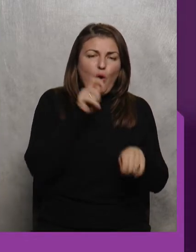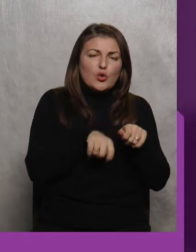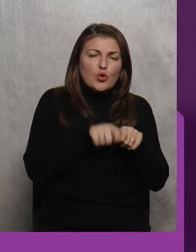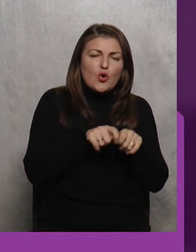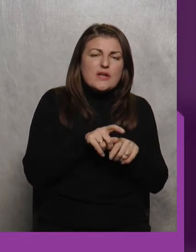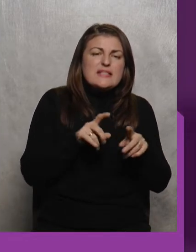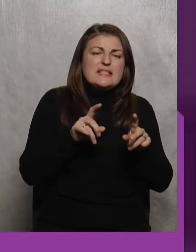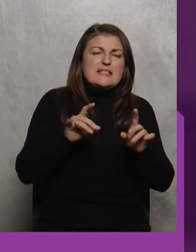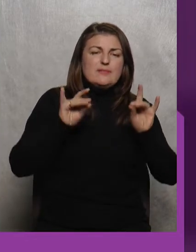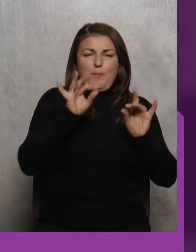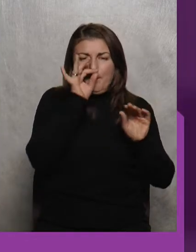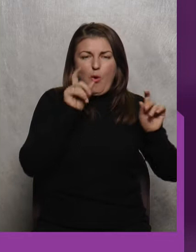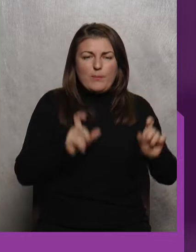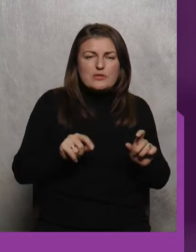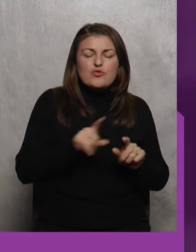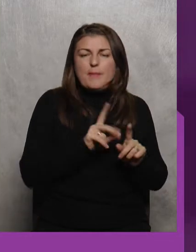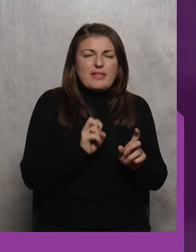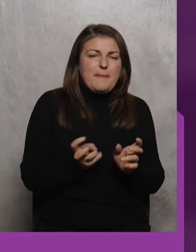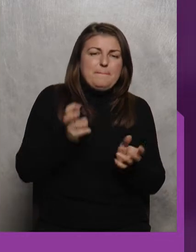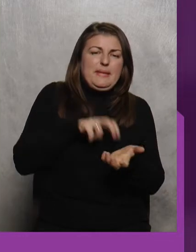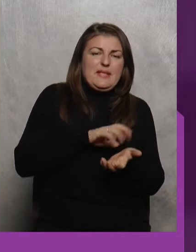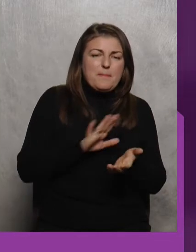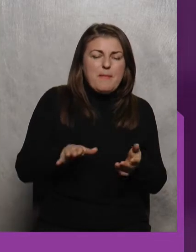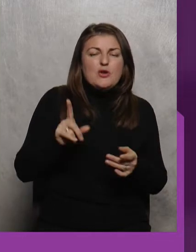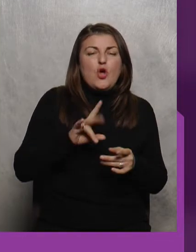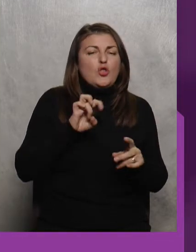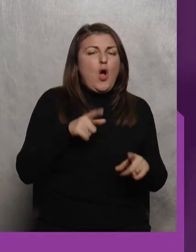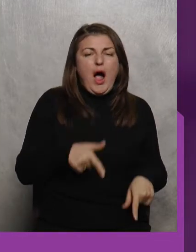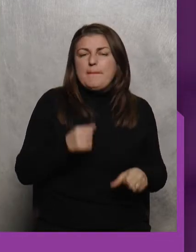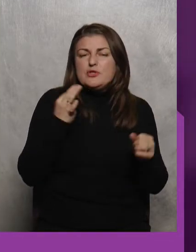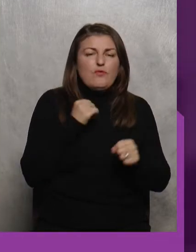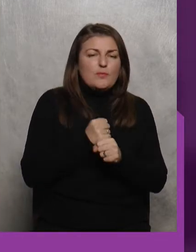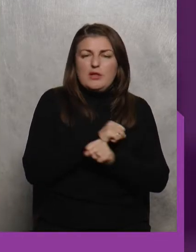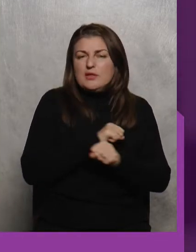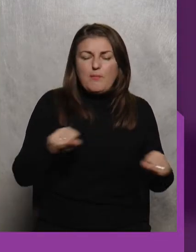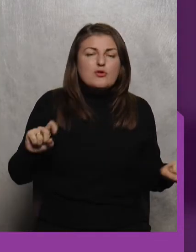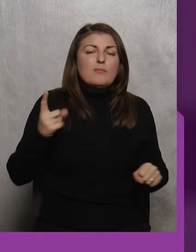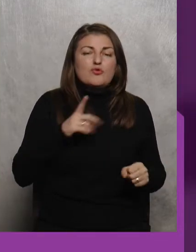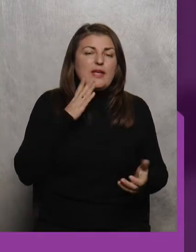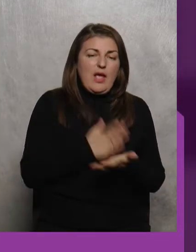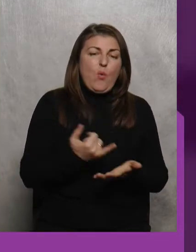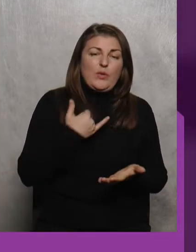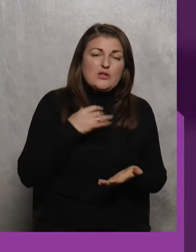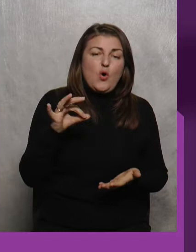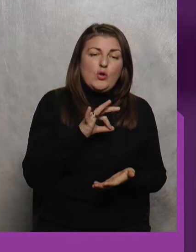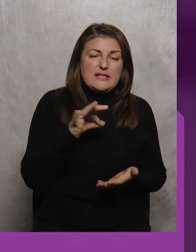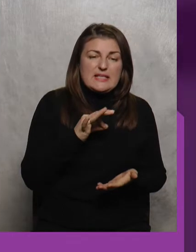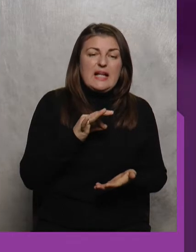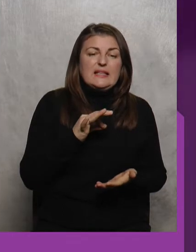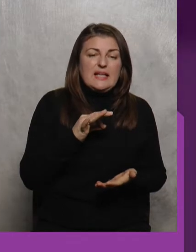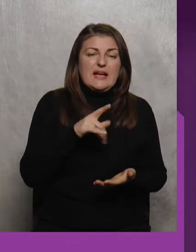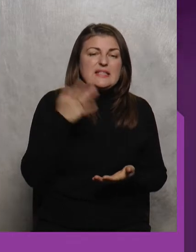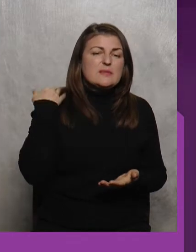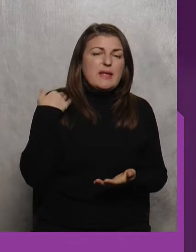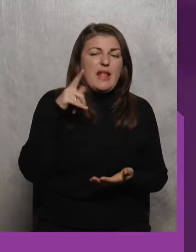контролюють сідниці суперників, щоб не підіймалися. І ногами не можна нічого робити, тому що є в нас Олександр спінальник, він взагалі